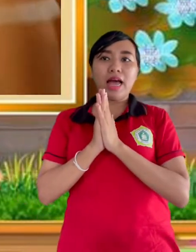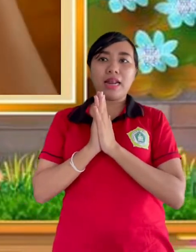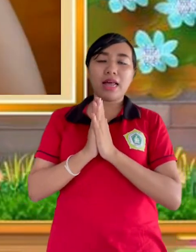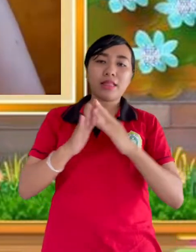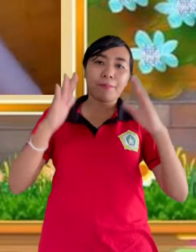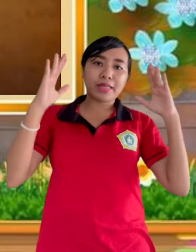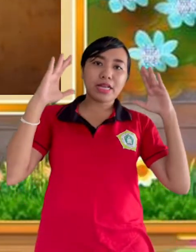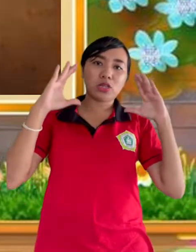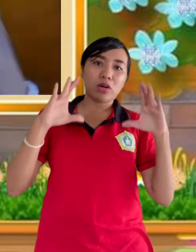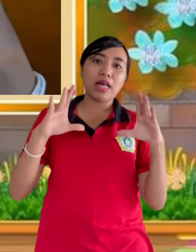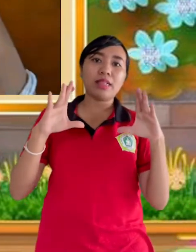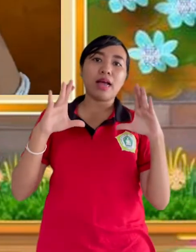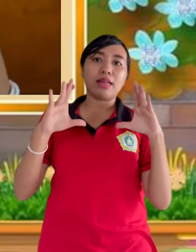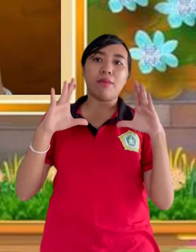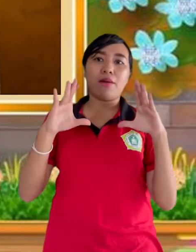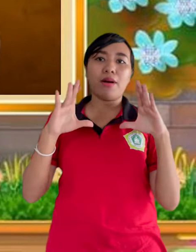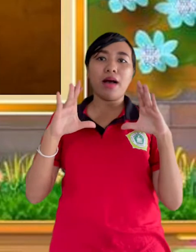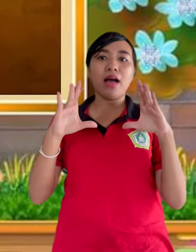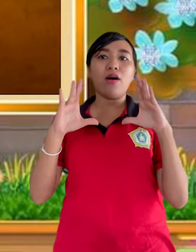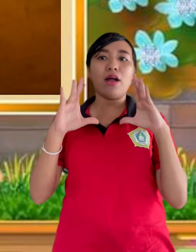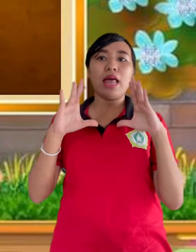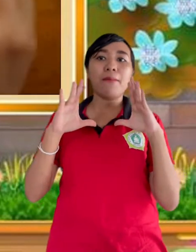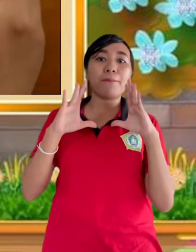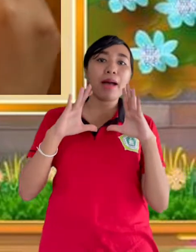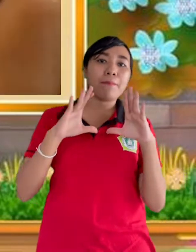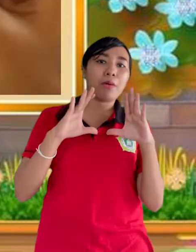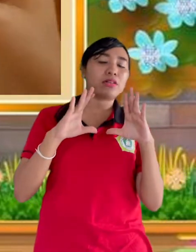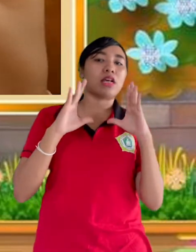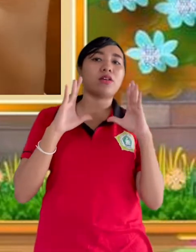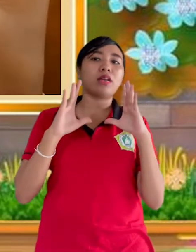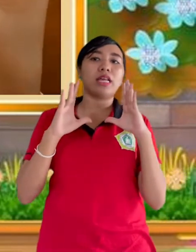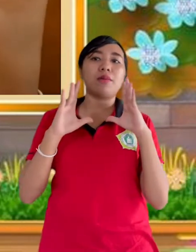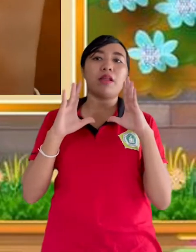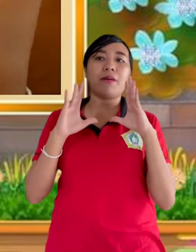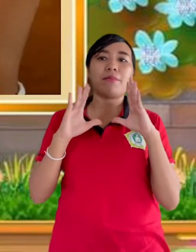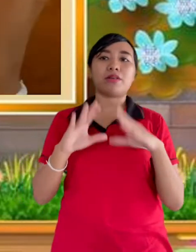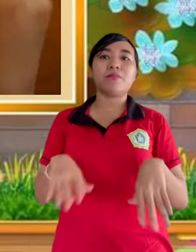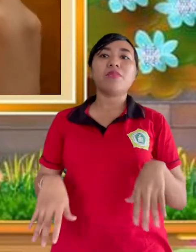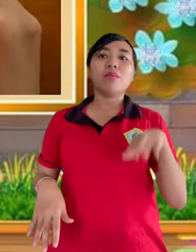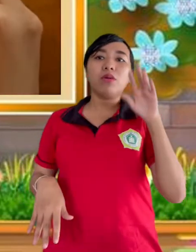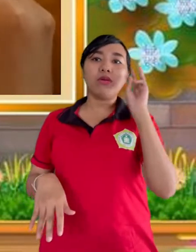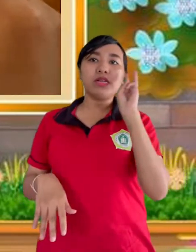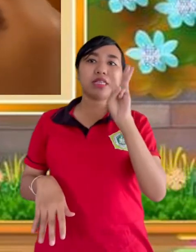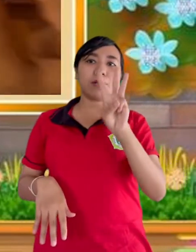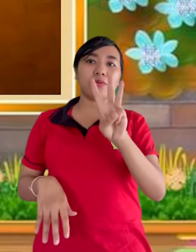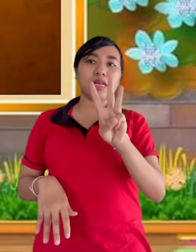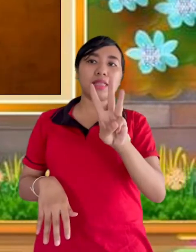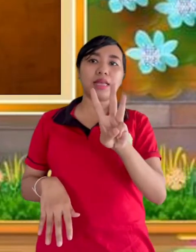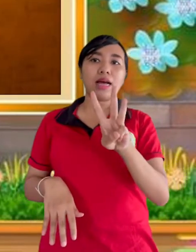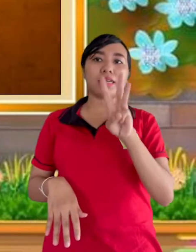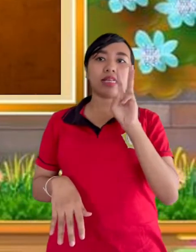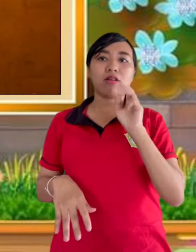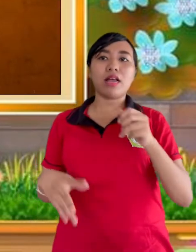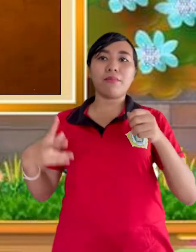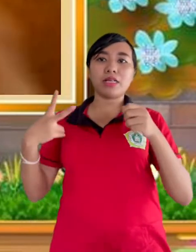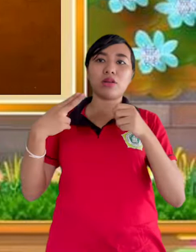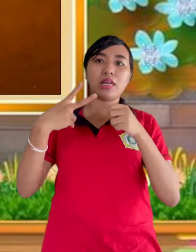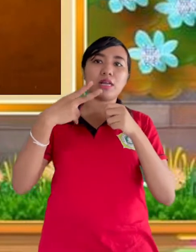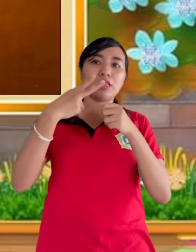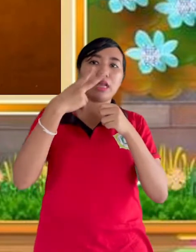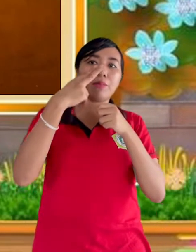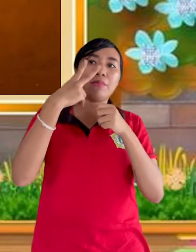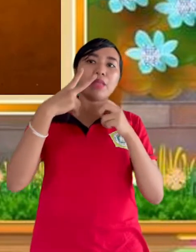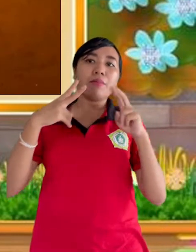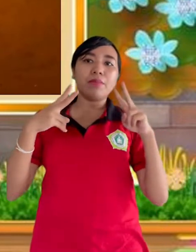ini adalah tempatnya surat yang dibawa oleh Pak Pos atau dikirim oleh Pak Pos. Bu Guru di sini punya 3 kertas origami yang